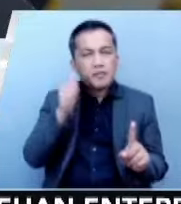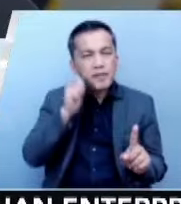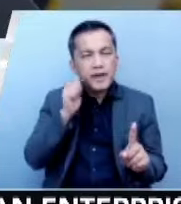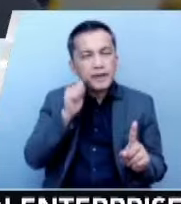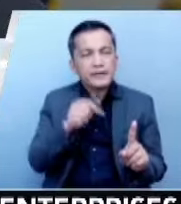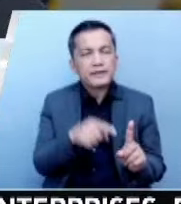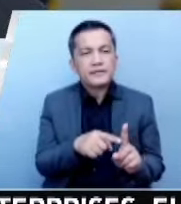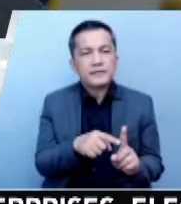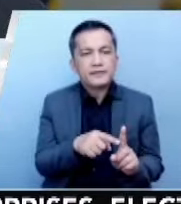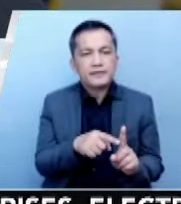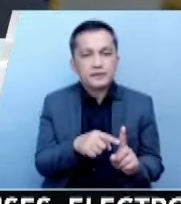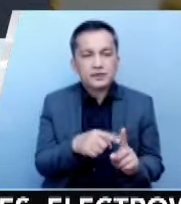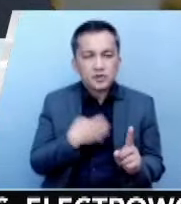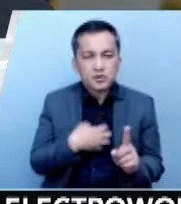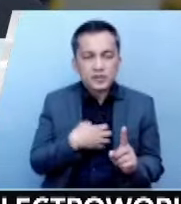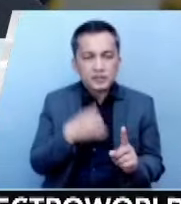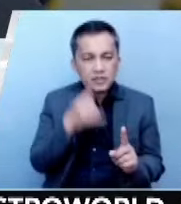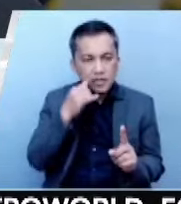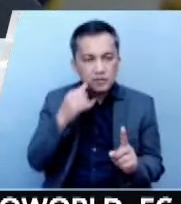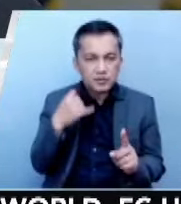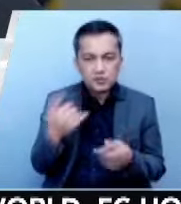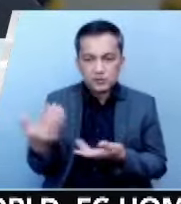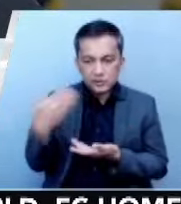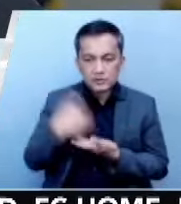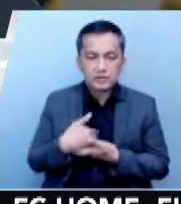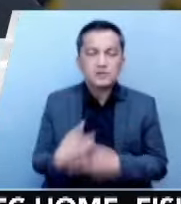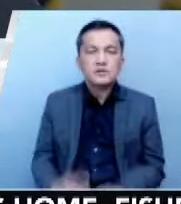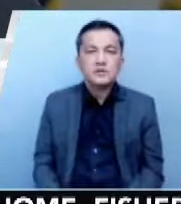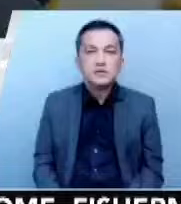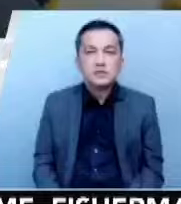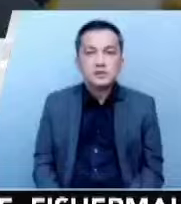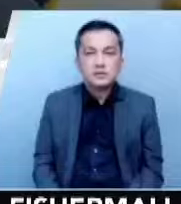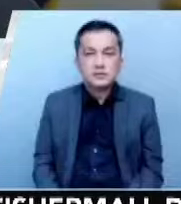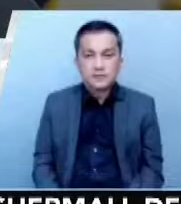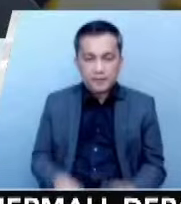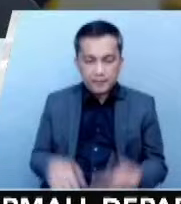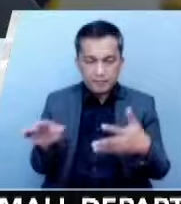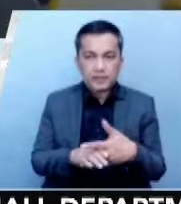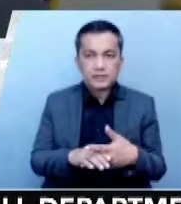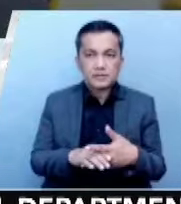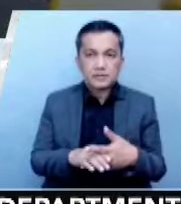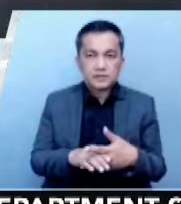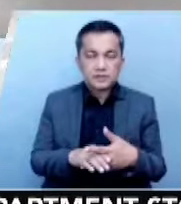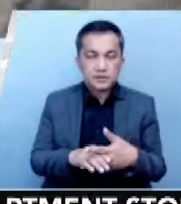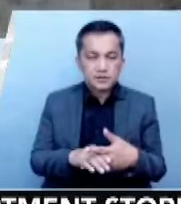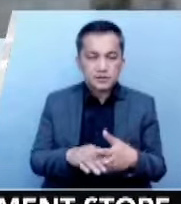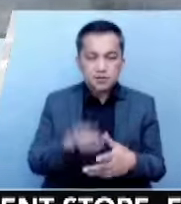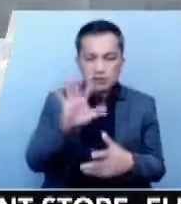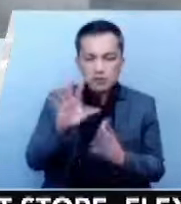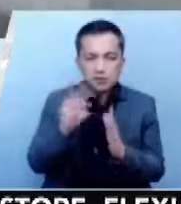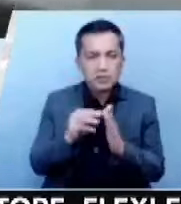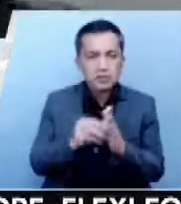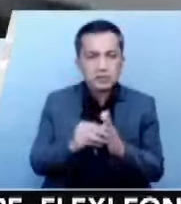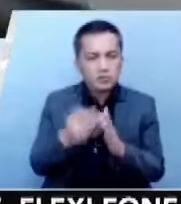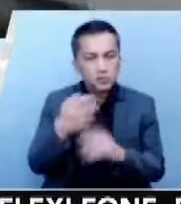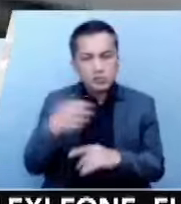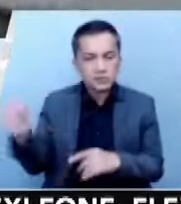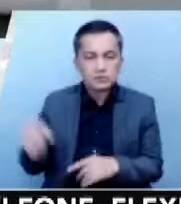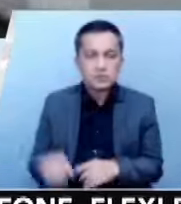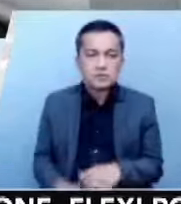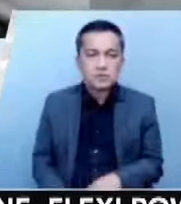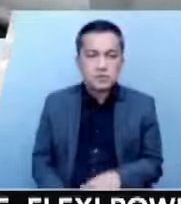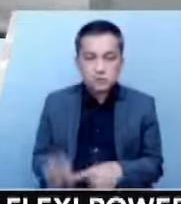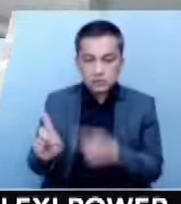complainant kahapon pumunta rito na nagpile ng ano kunya ng 5 million pesos. Ilan daw sa mga pinasok pang deal